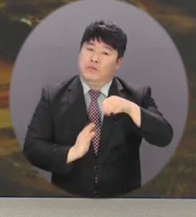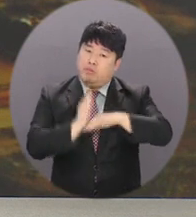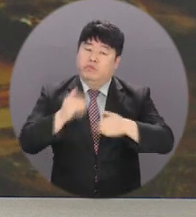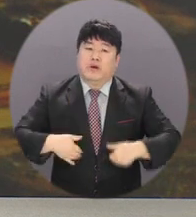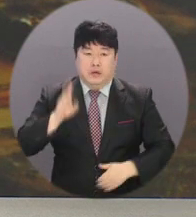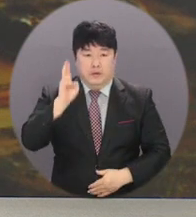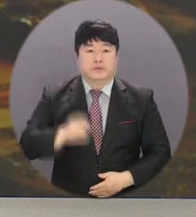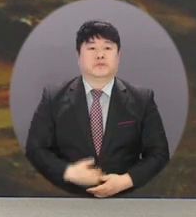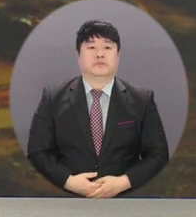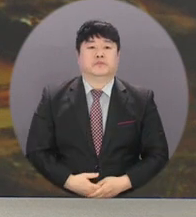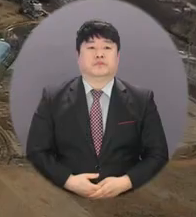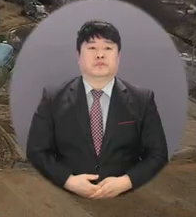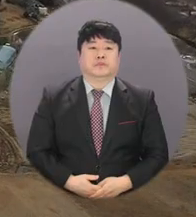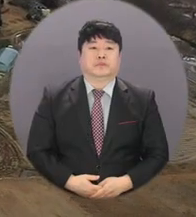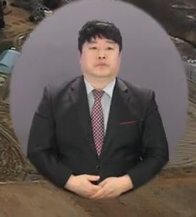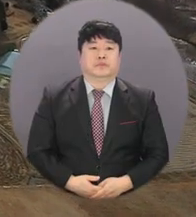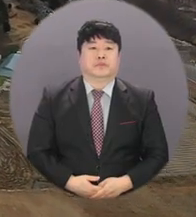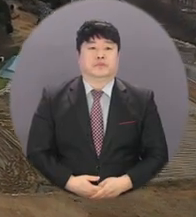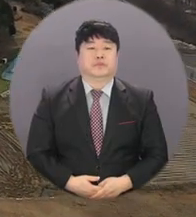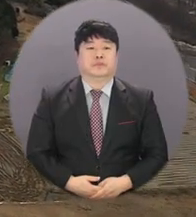기자가 보도합니다.